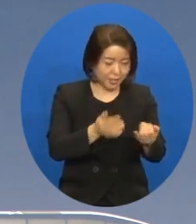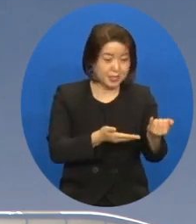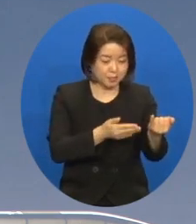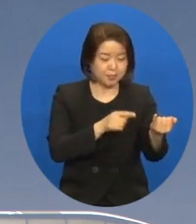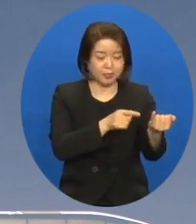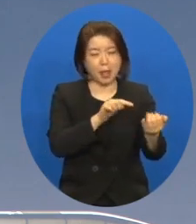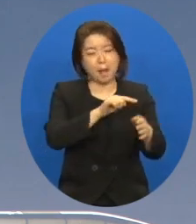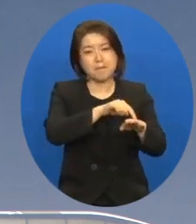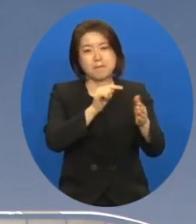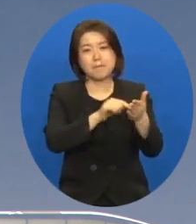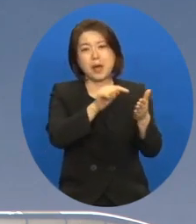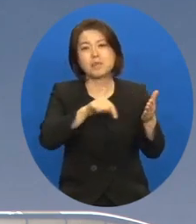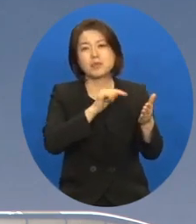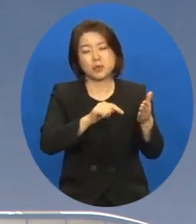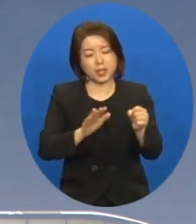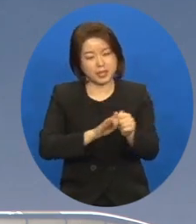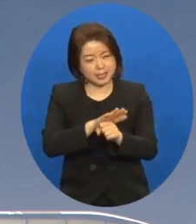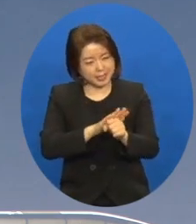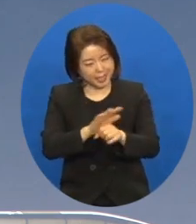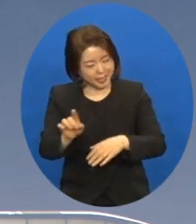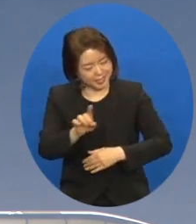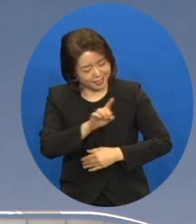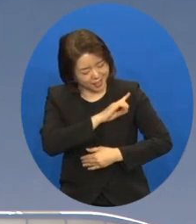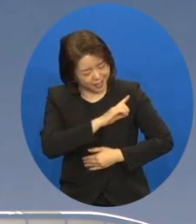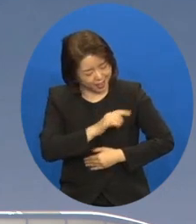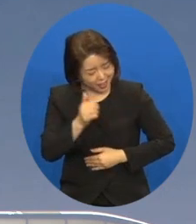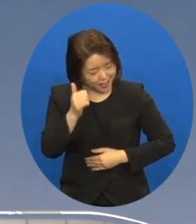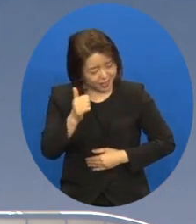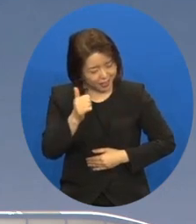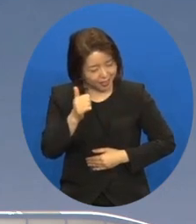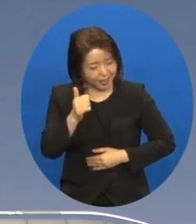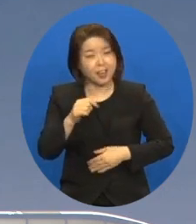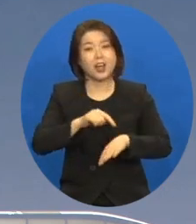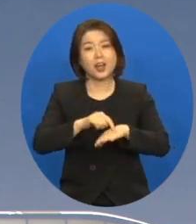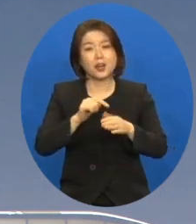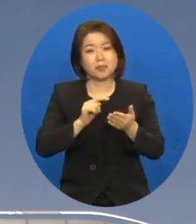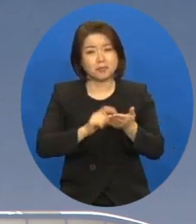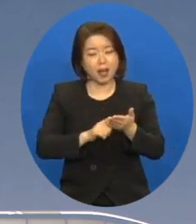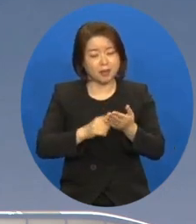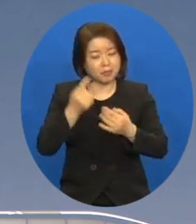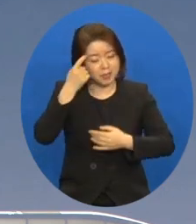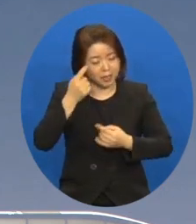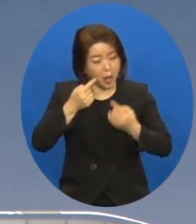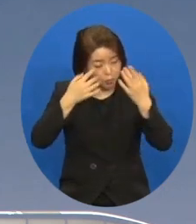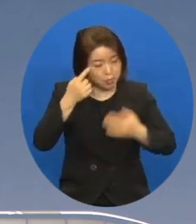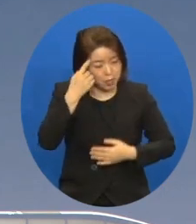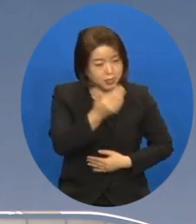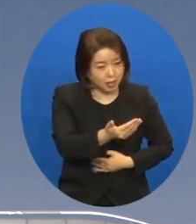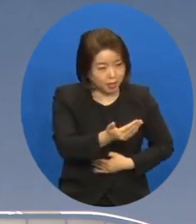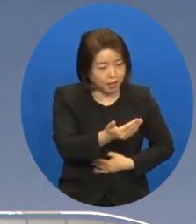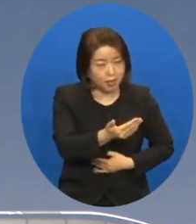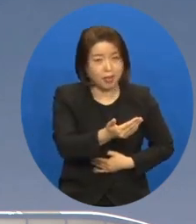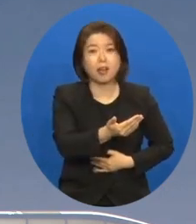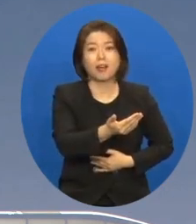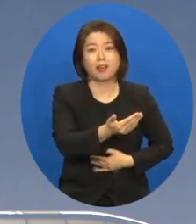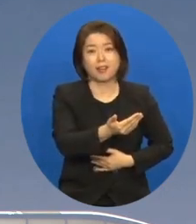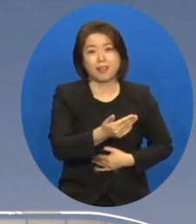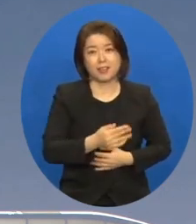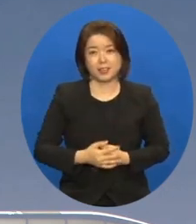권사님 마음에 사랑이 제일이다 그런 생각이 분명하시지요? 그렇게